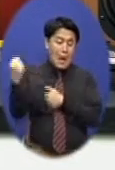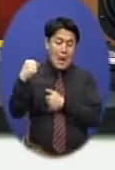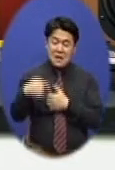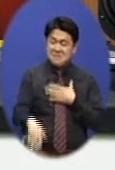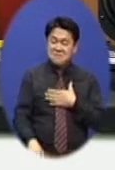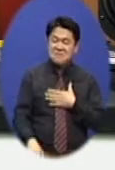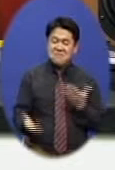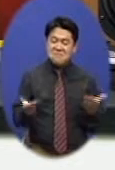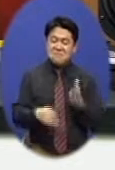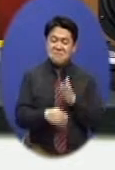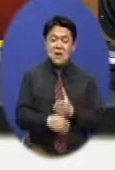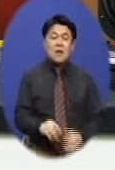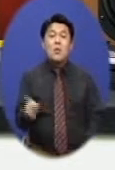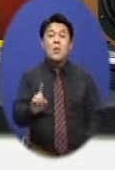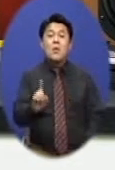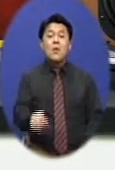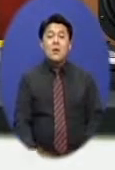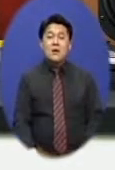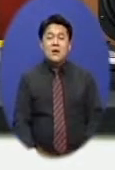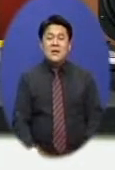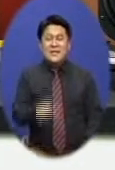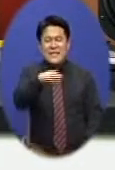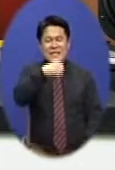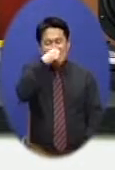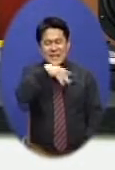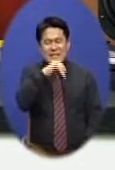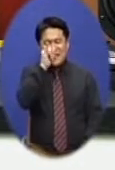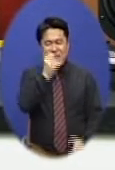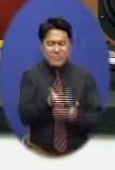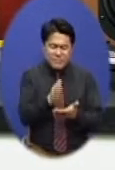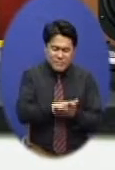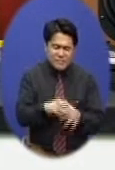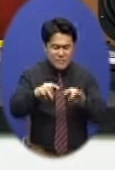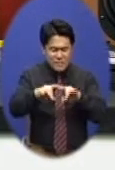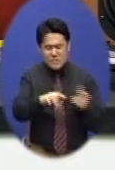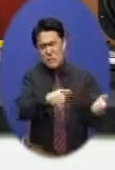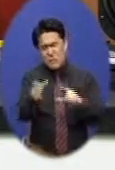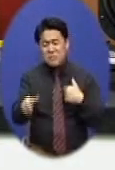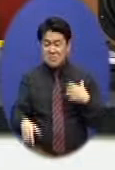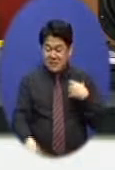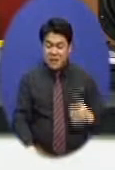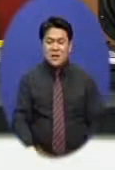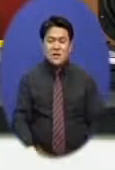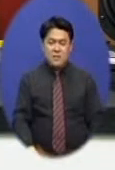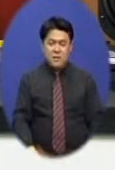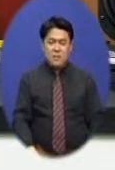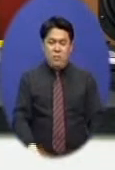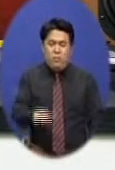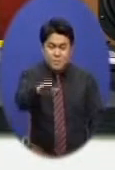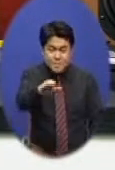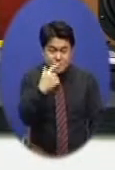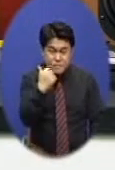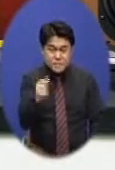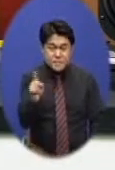그래서 그냥 하고 있죠. 그게 어떤 일 하세요, 아버님? 뭐, 저, 그냥. 뭐 수리도 하고 전기도 하고 뭐 이래. 기술이 있으시구나.